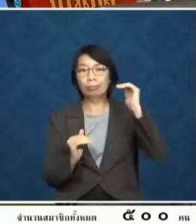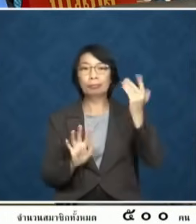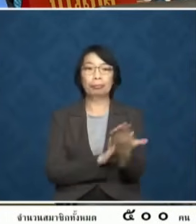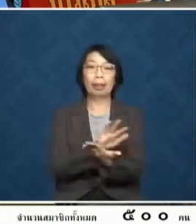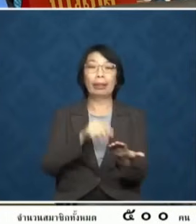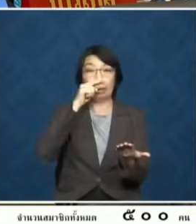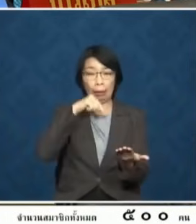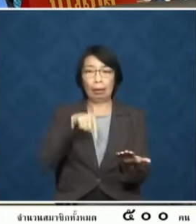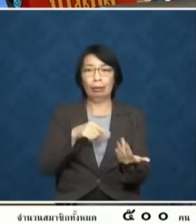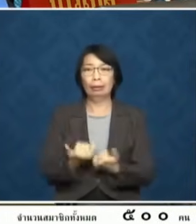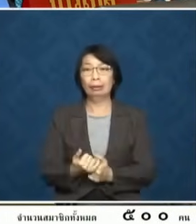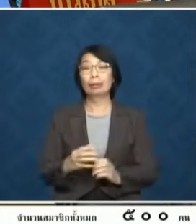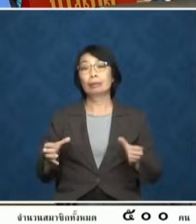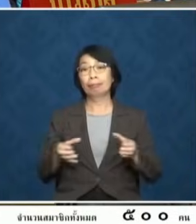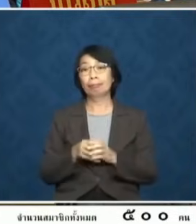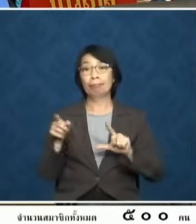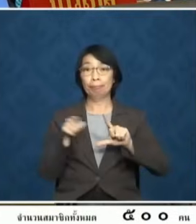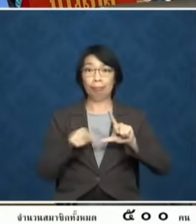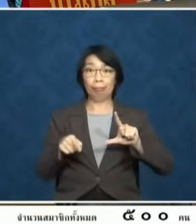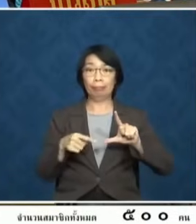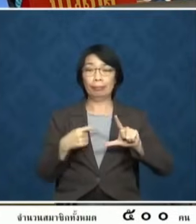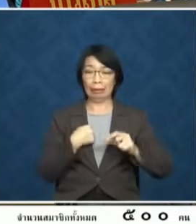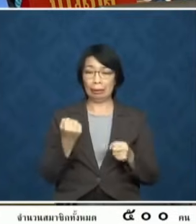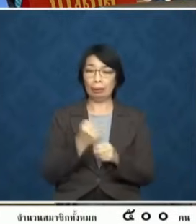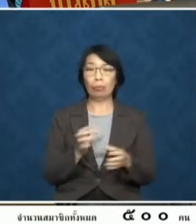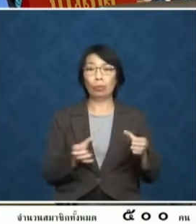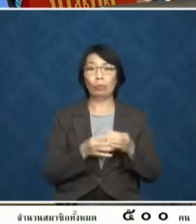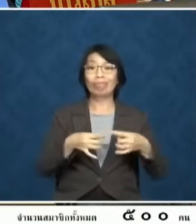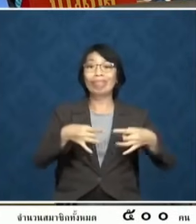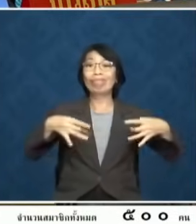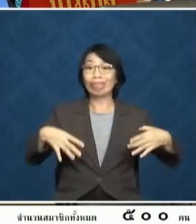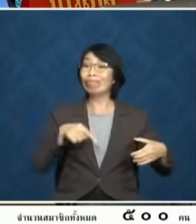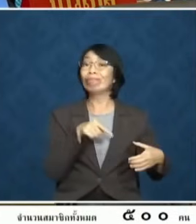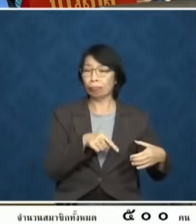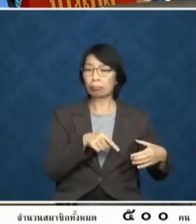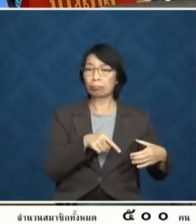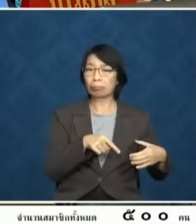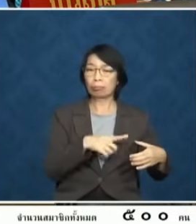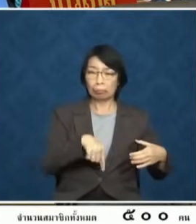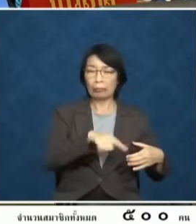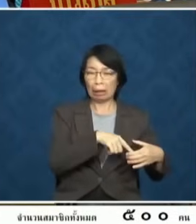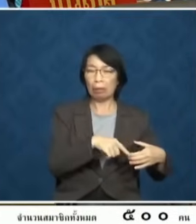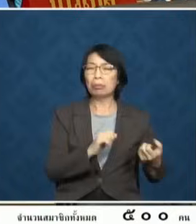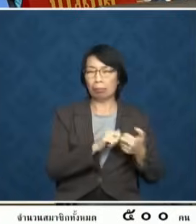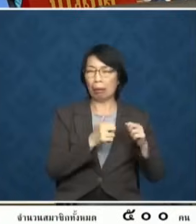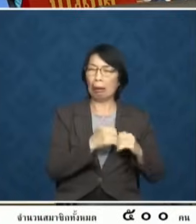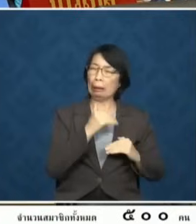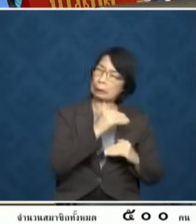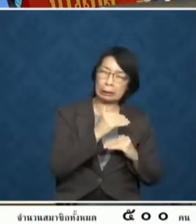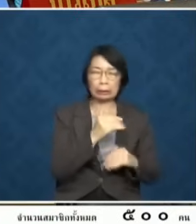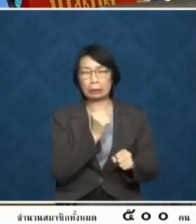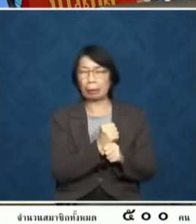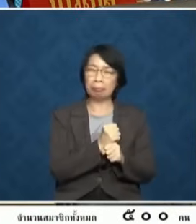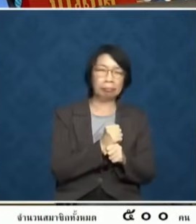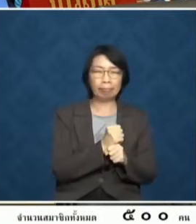แม้ว่าวันนี้นะคะพรรคก้าวไกลจะเป็นเพียงฝ่ายค้านแต่เรามีข้อและเราก็มีข้อจำกัดมากมายค่ะที่ยังไม่